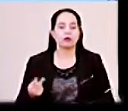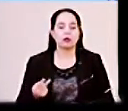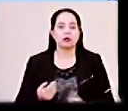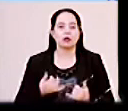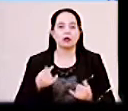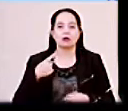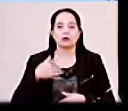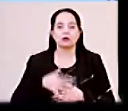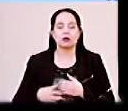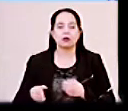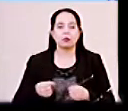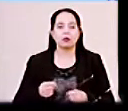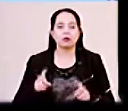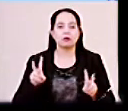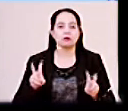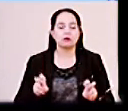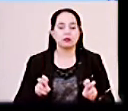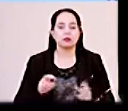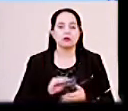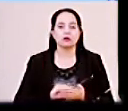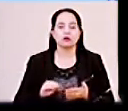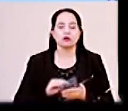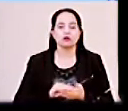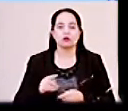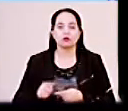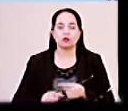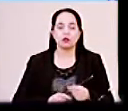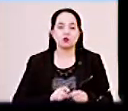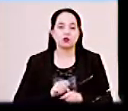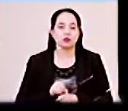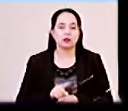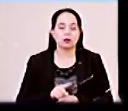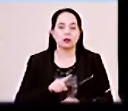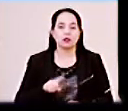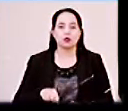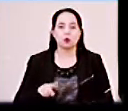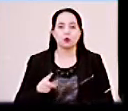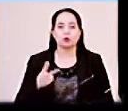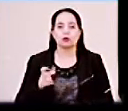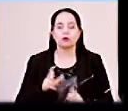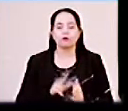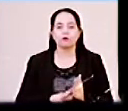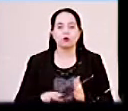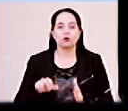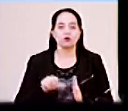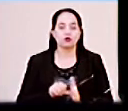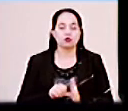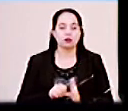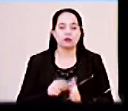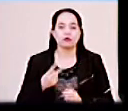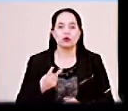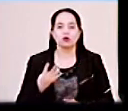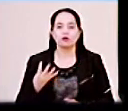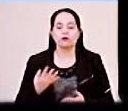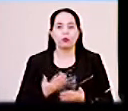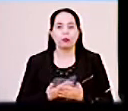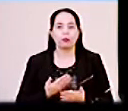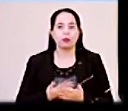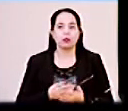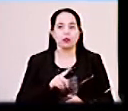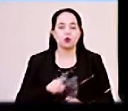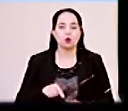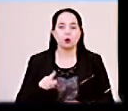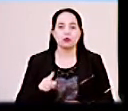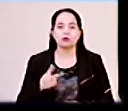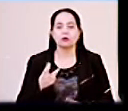Для закрепления темы запишите следующее задание. Номер 386, второй, четвертый пример.